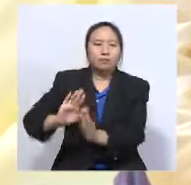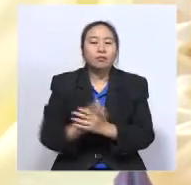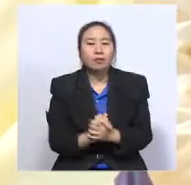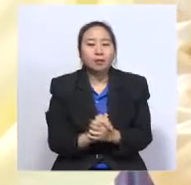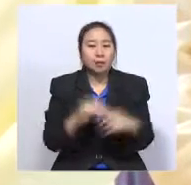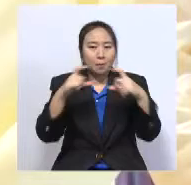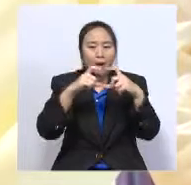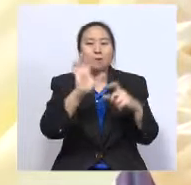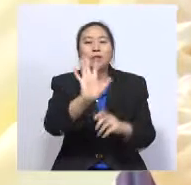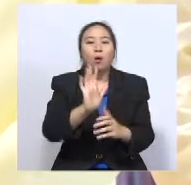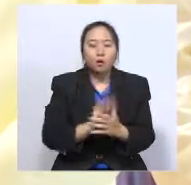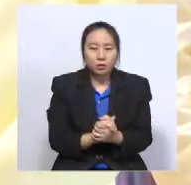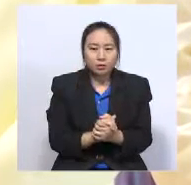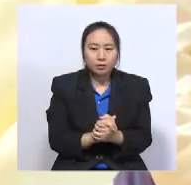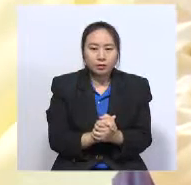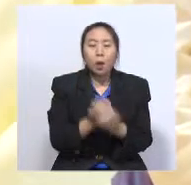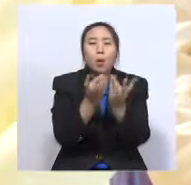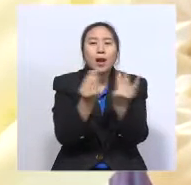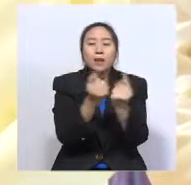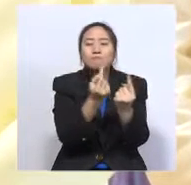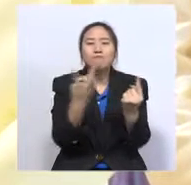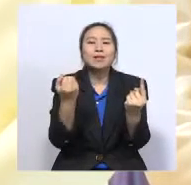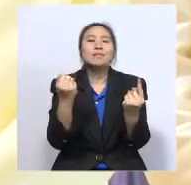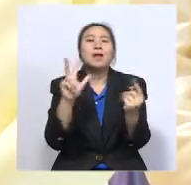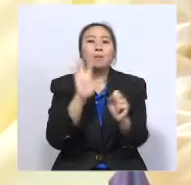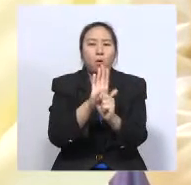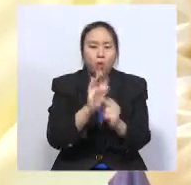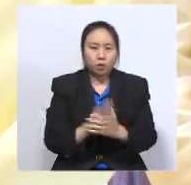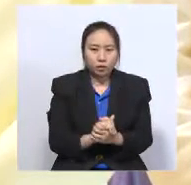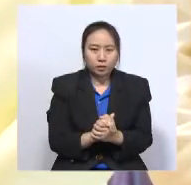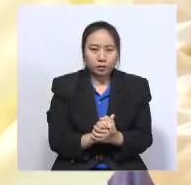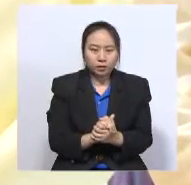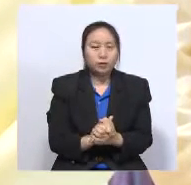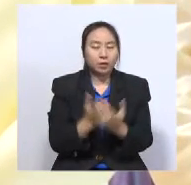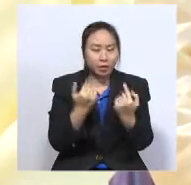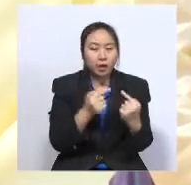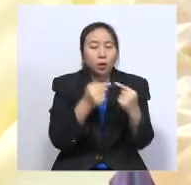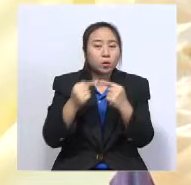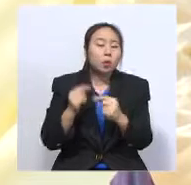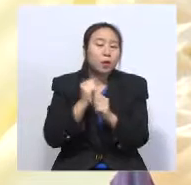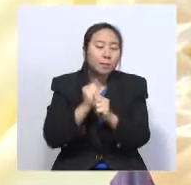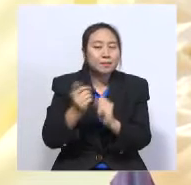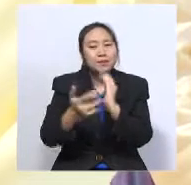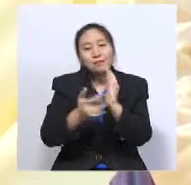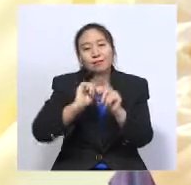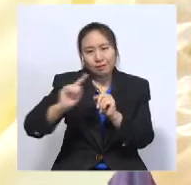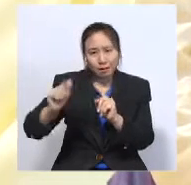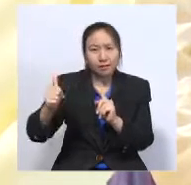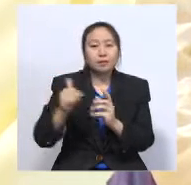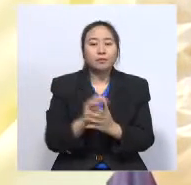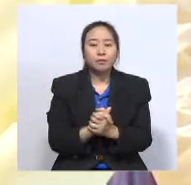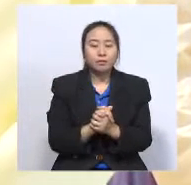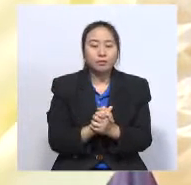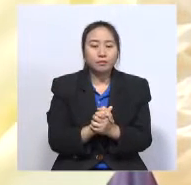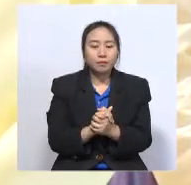ช้บัตรประจำตัวนะโดยใช้หมายเลข13ตัวอันนี้ต้องตามไปสู่ในเรื่องของการใช้ประโยชน์ดิจิทัลหรือเท